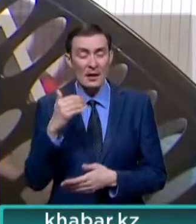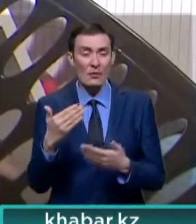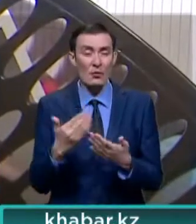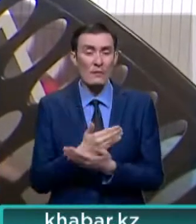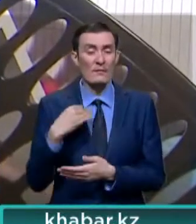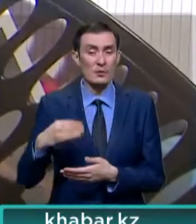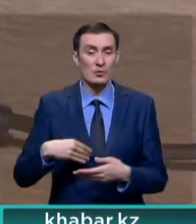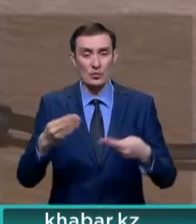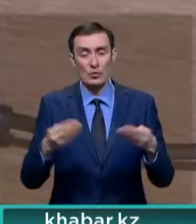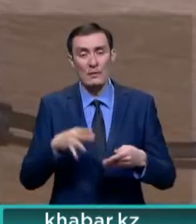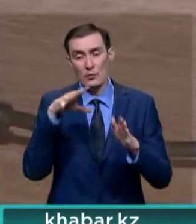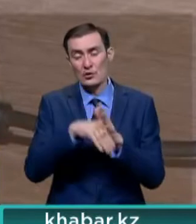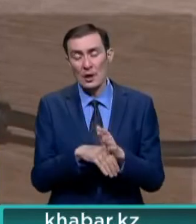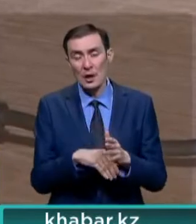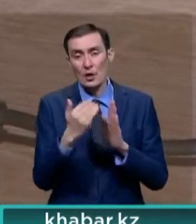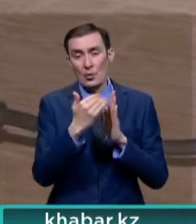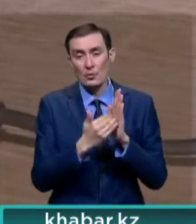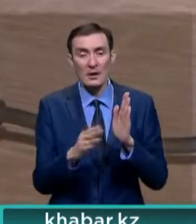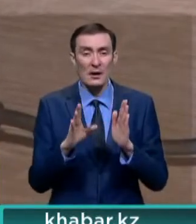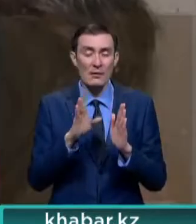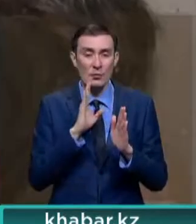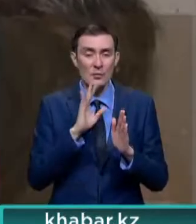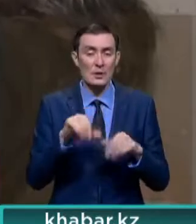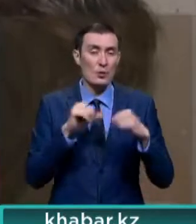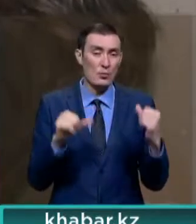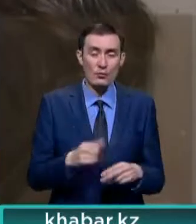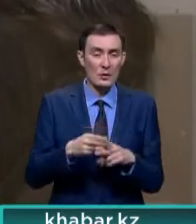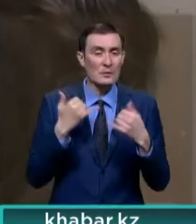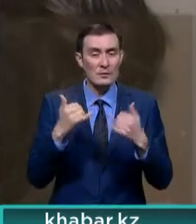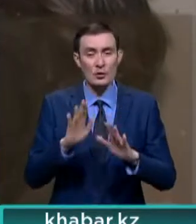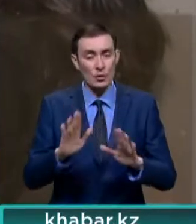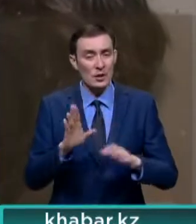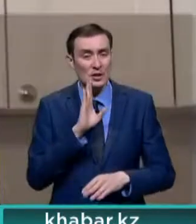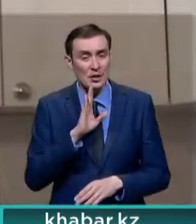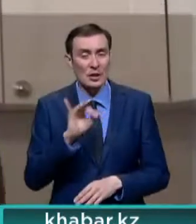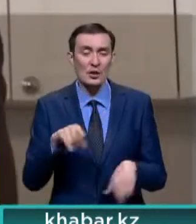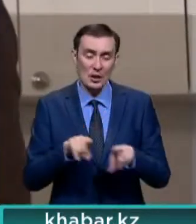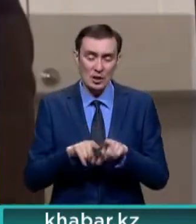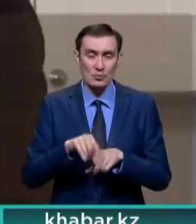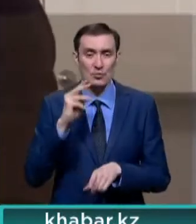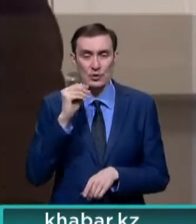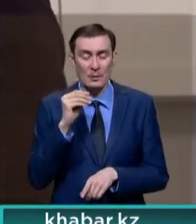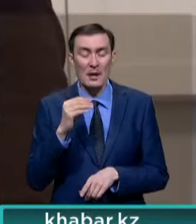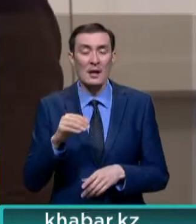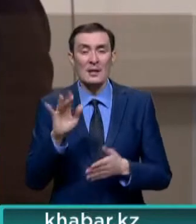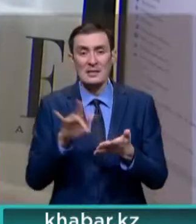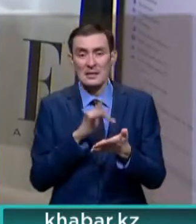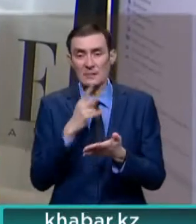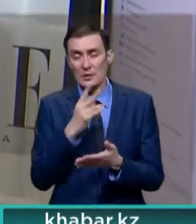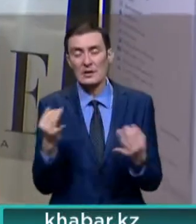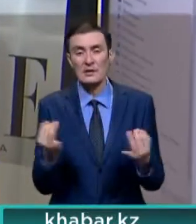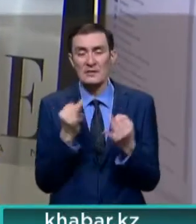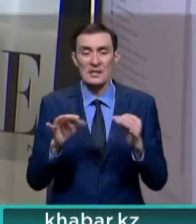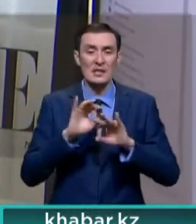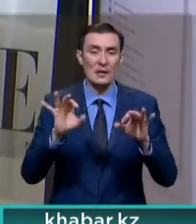французского журнала включена эксклюзивная рубрика «Women Elle Love». Однако этот раздел посвящен не только женщинам, но и мужчинам. На страницах «Эль» их ждут